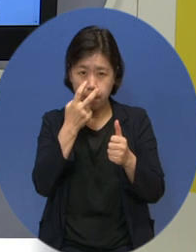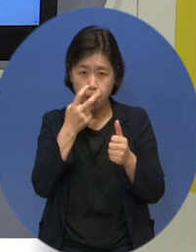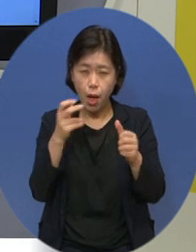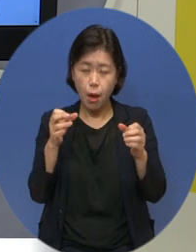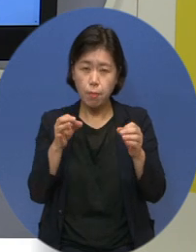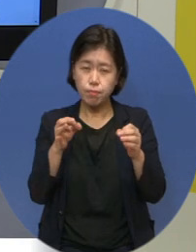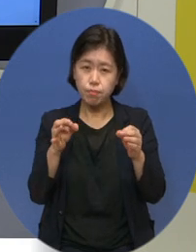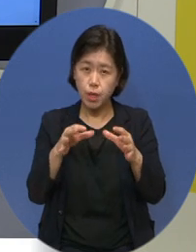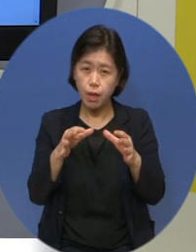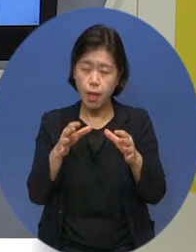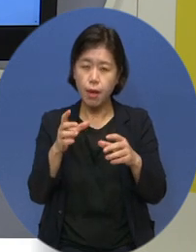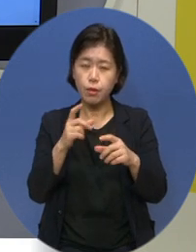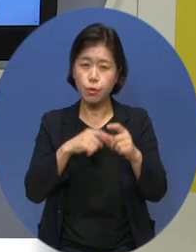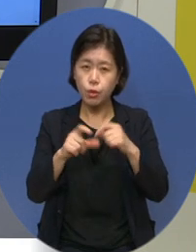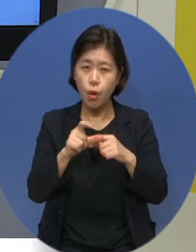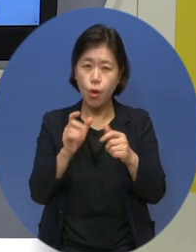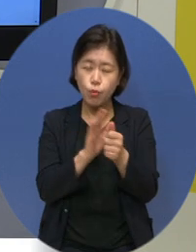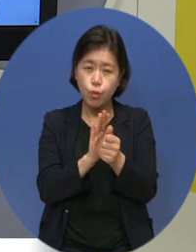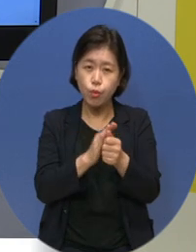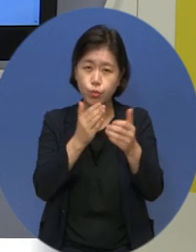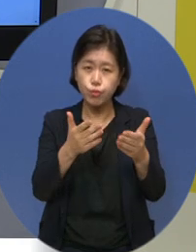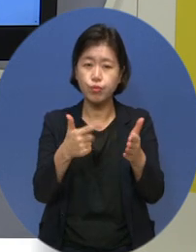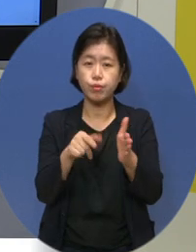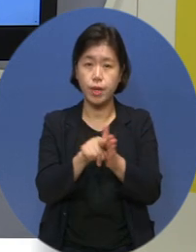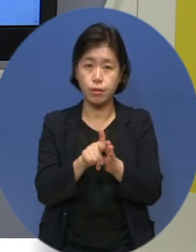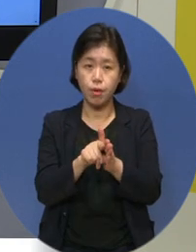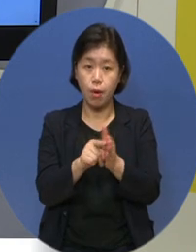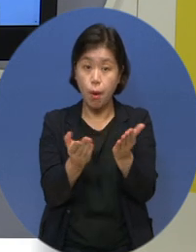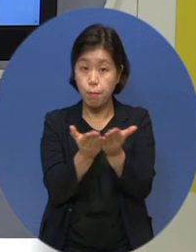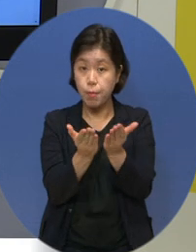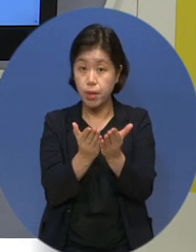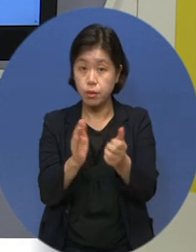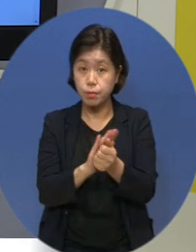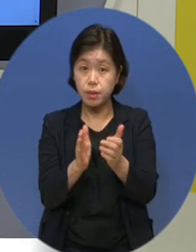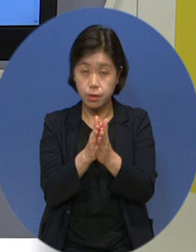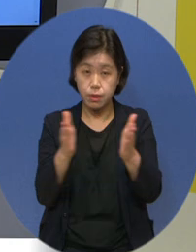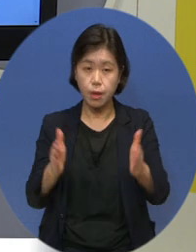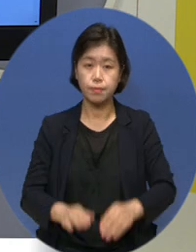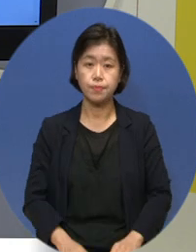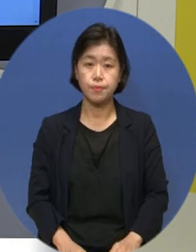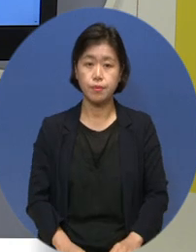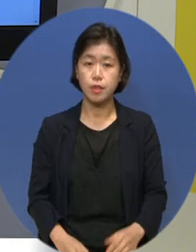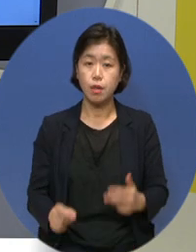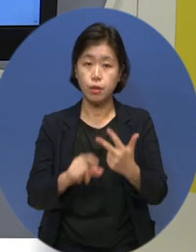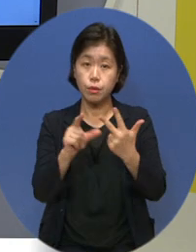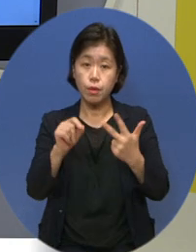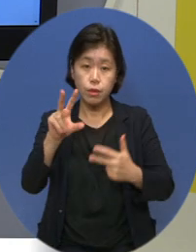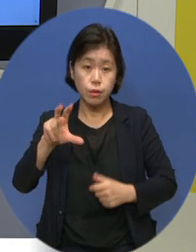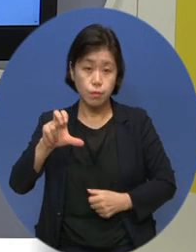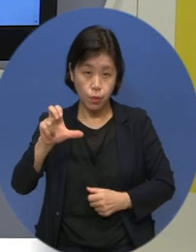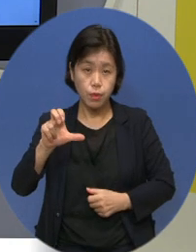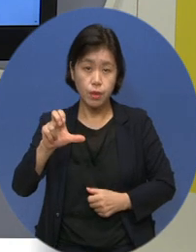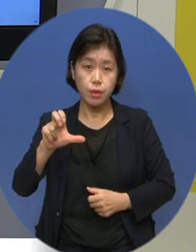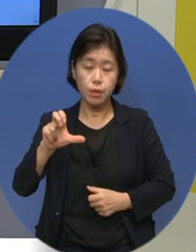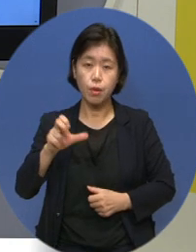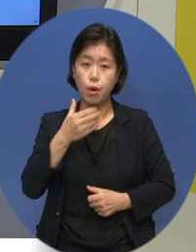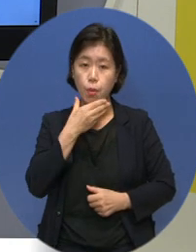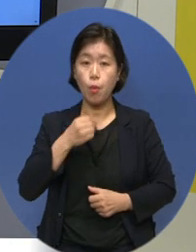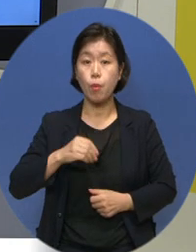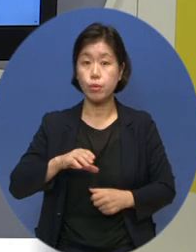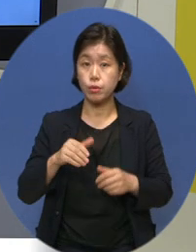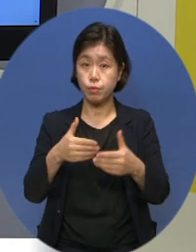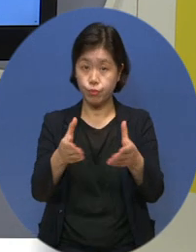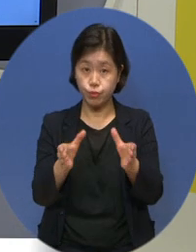맞춤형 서비스가 함께 제공되는데요 지난달 25일 보건복지부는 코론 알고 의재 확산과 관련해